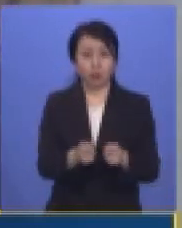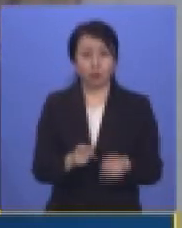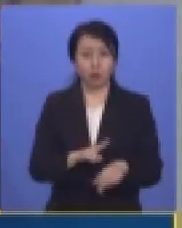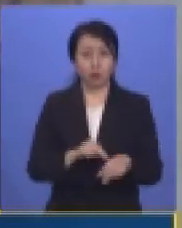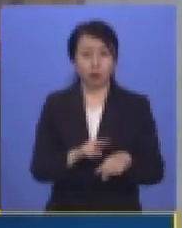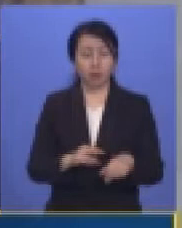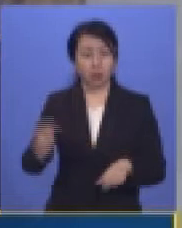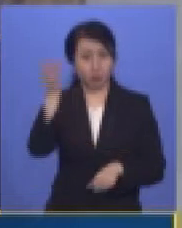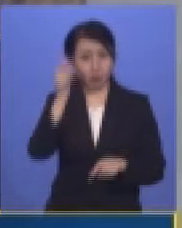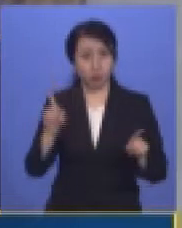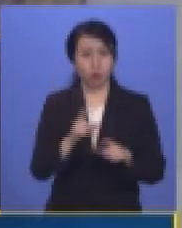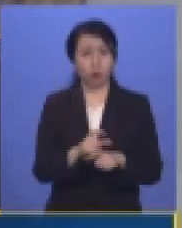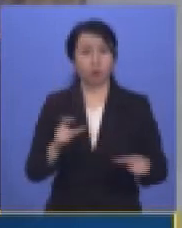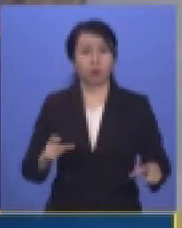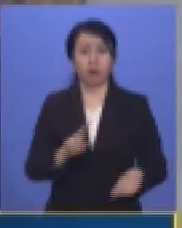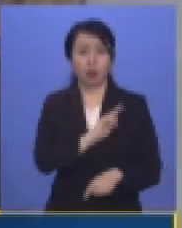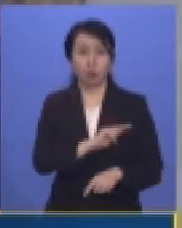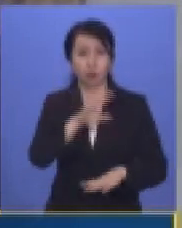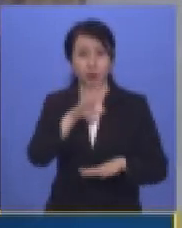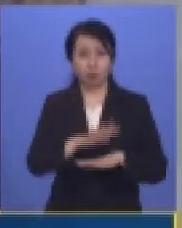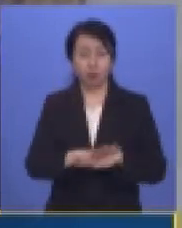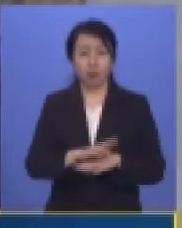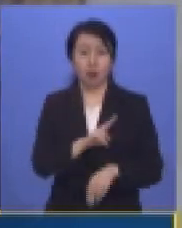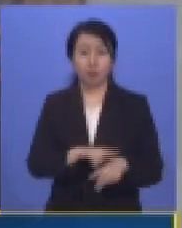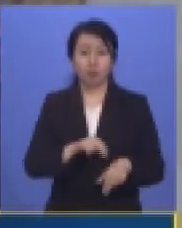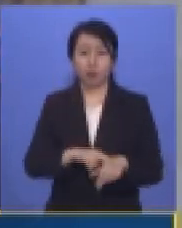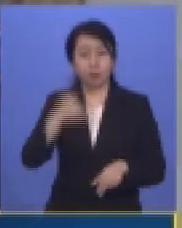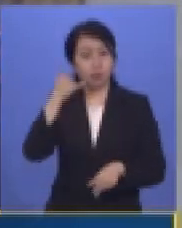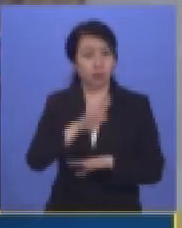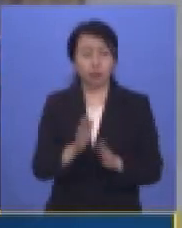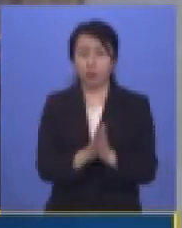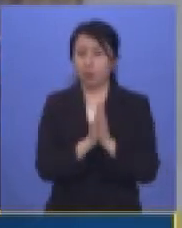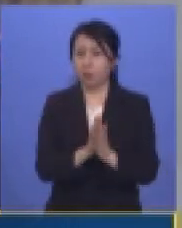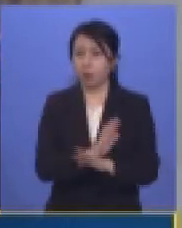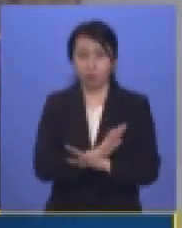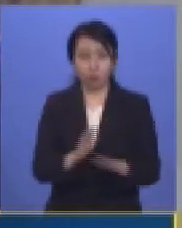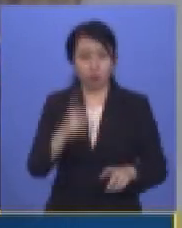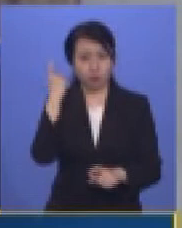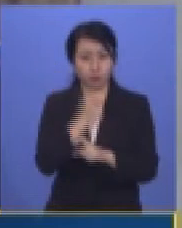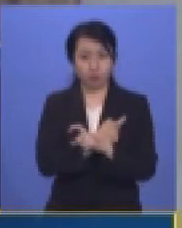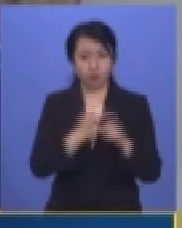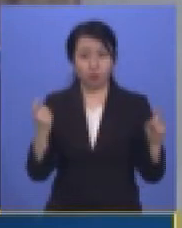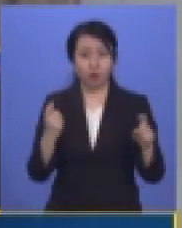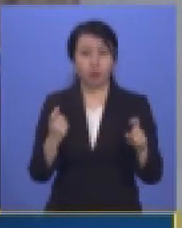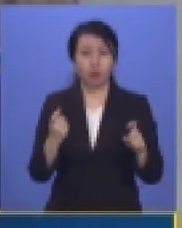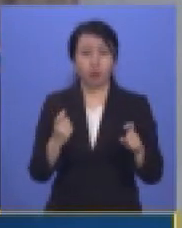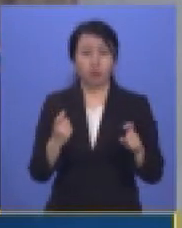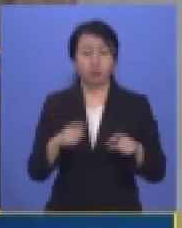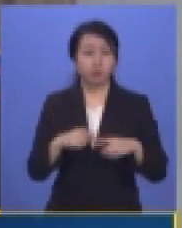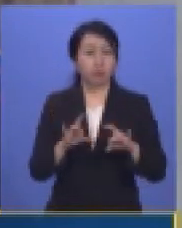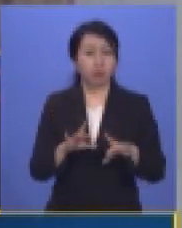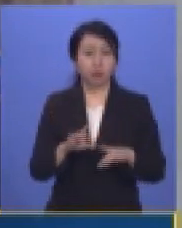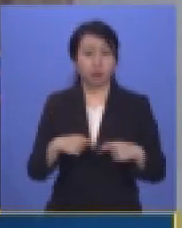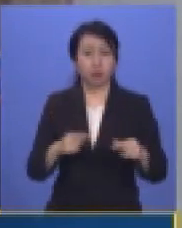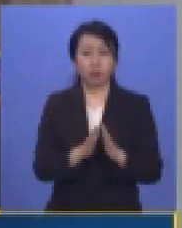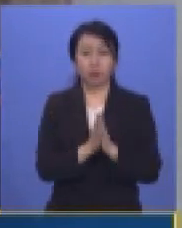полиции. Напоминаем гражданам, что сотрудники банка и полиции не звонят и не просят персональные данные, не сообщают про сомнительные операции, тем более